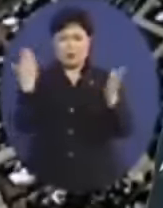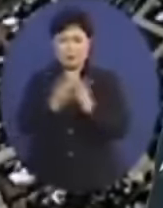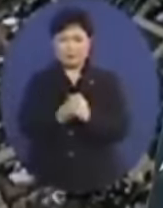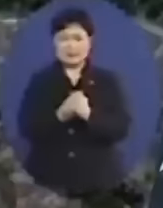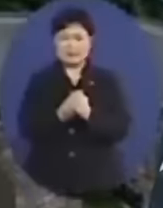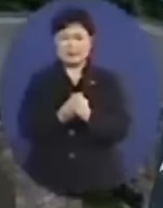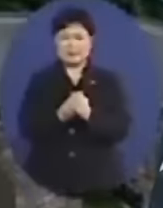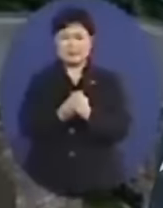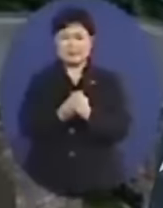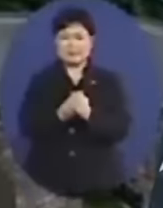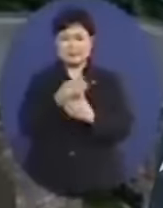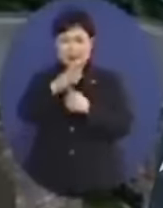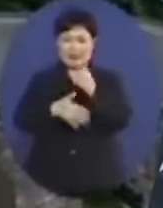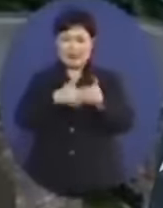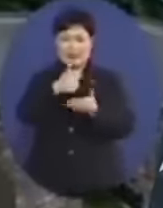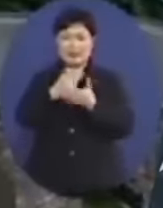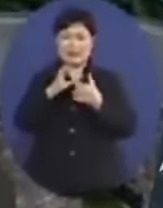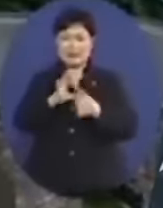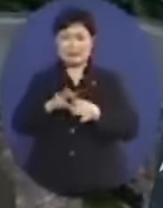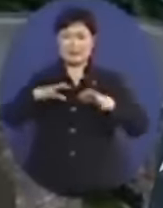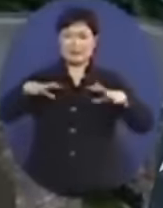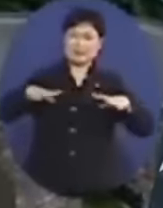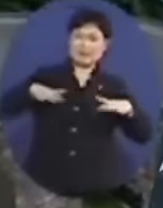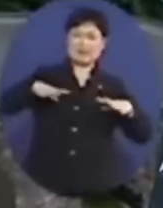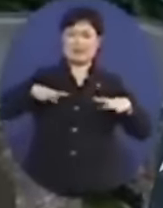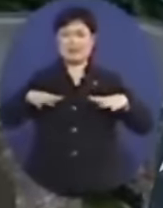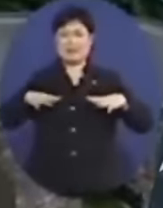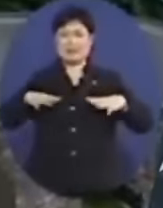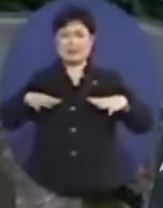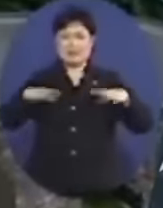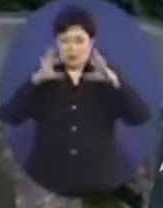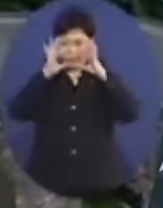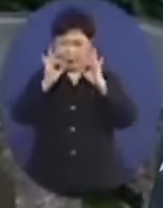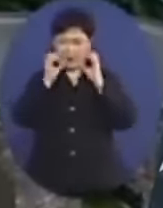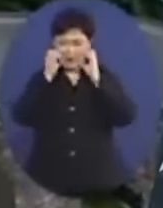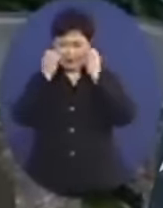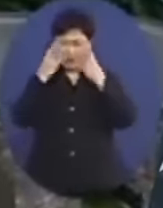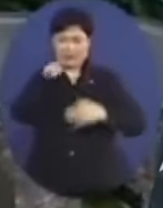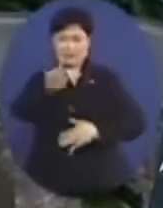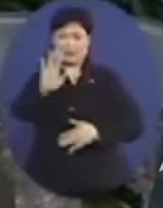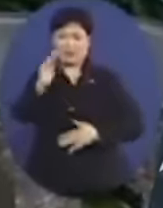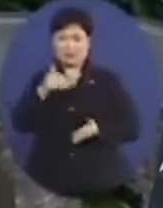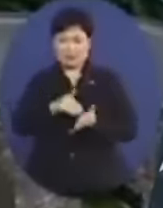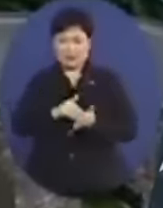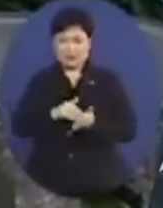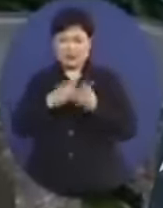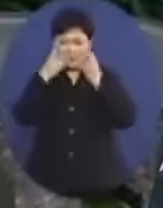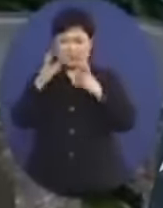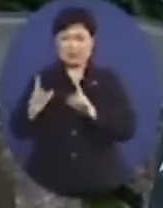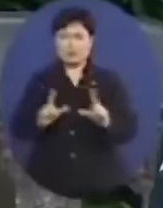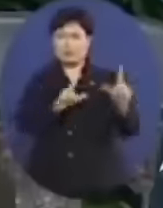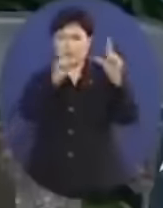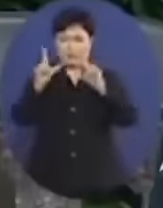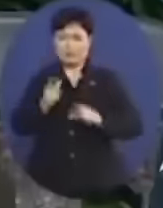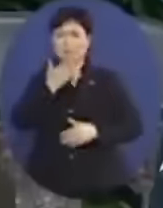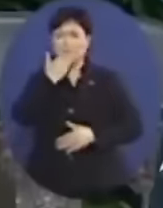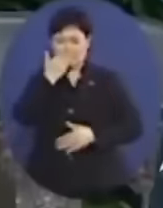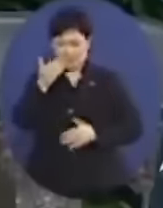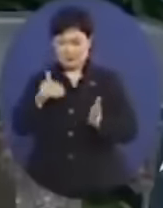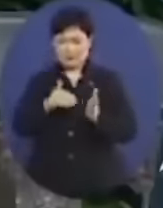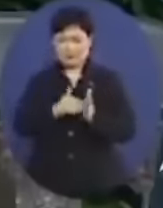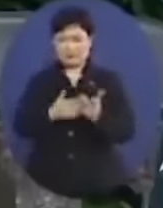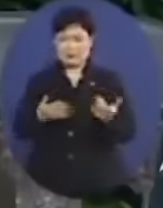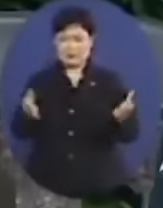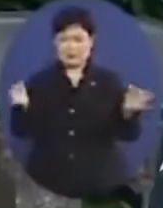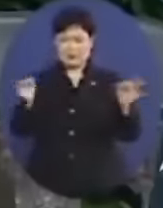완전히 하나님이 사랑하는 보라 새것이 되었도다 아멘 새로운 삶을 살 수 있는 것입니다 아멘 잠시